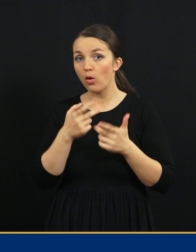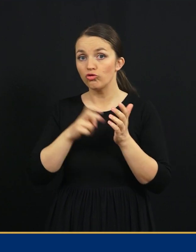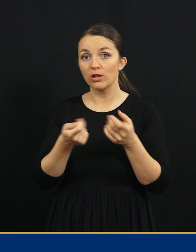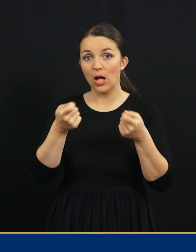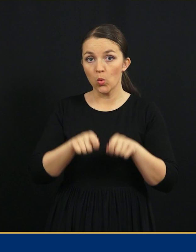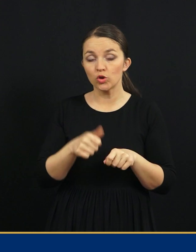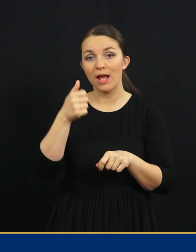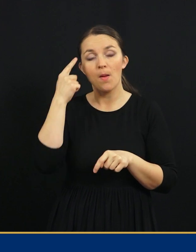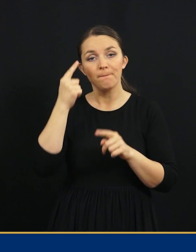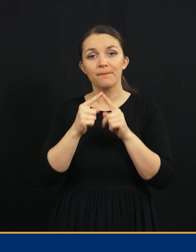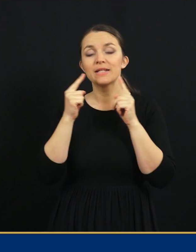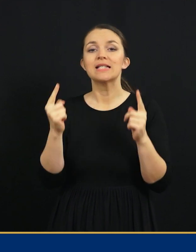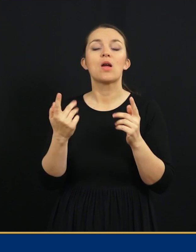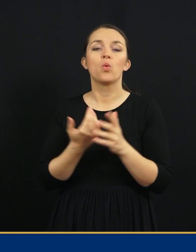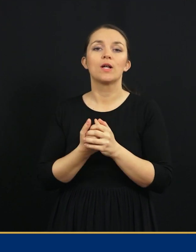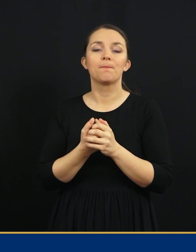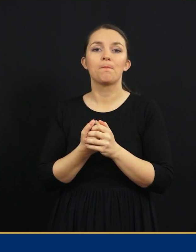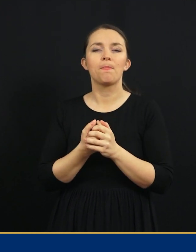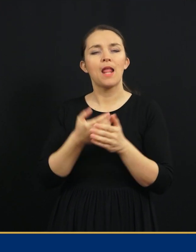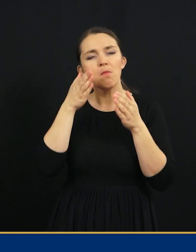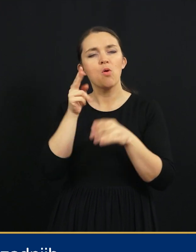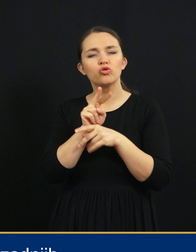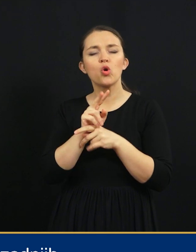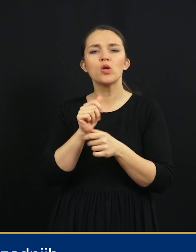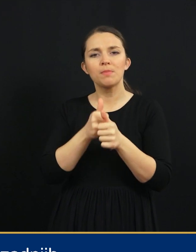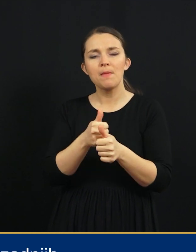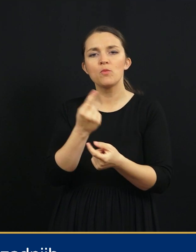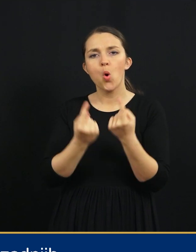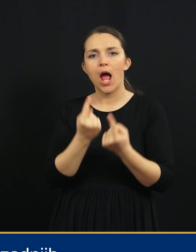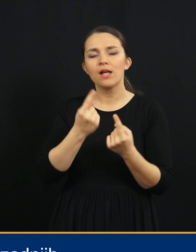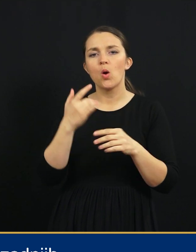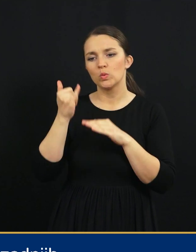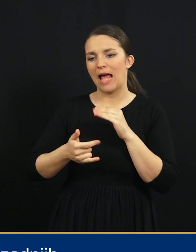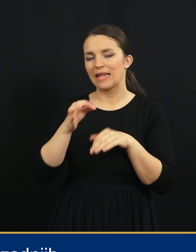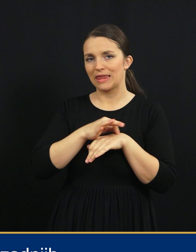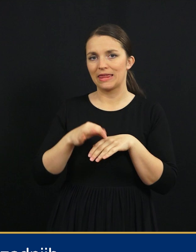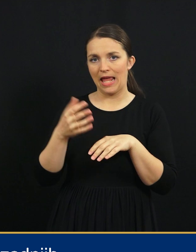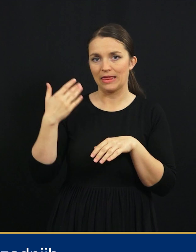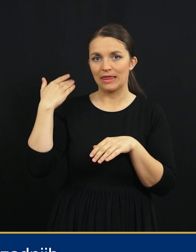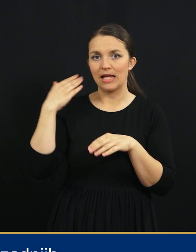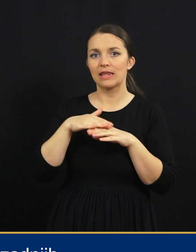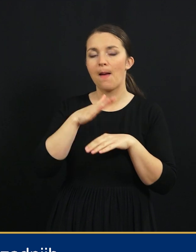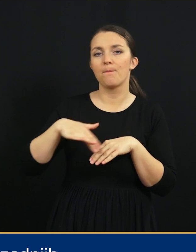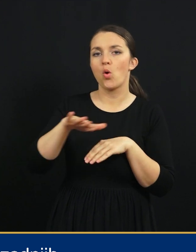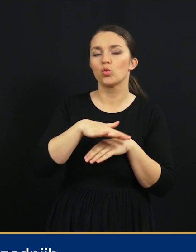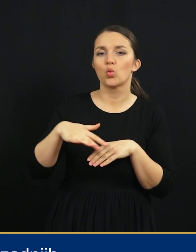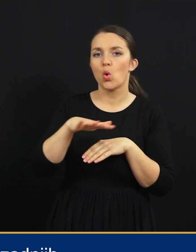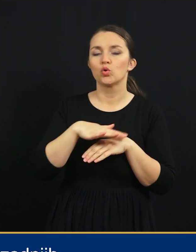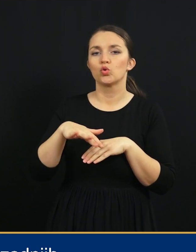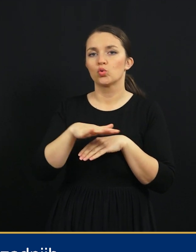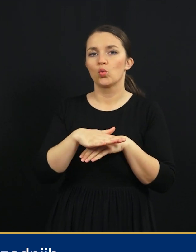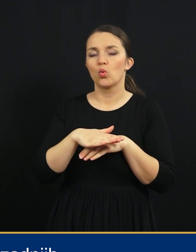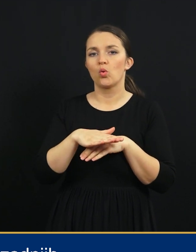če lahko še zaključim z eno mislijo, pozorno spremljam dogajanja v zadnjih tednih na področju